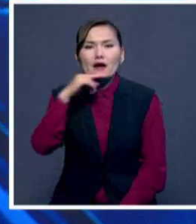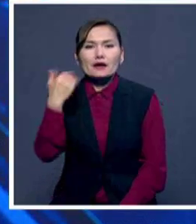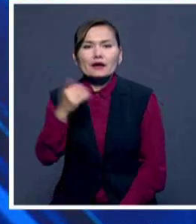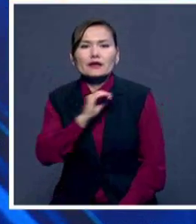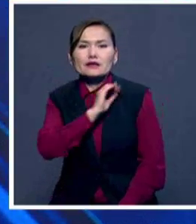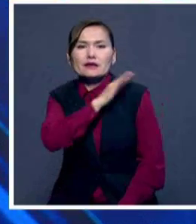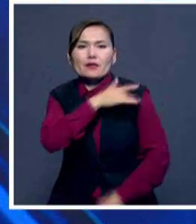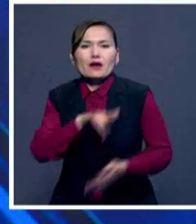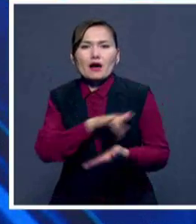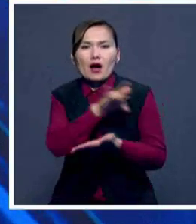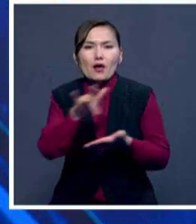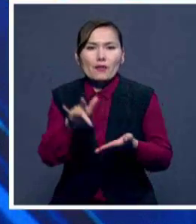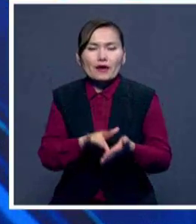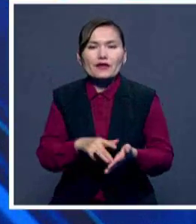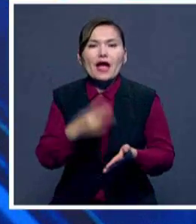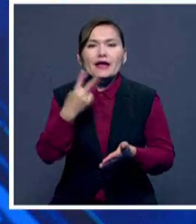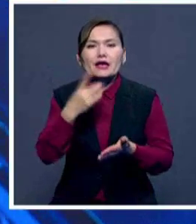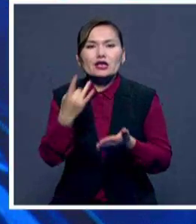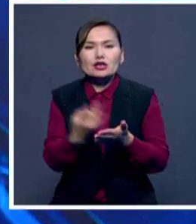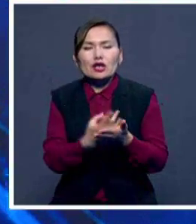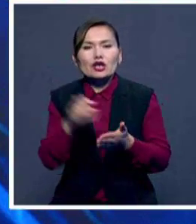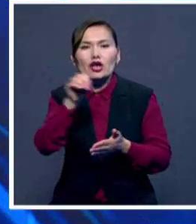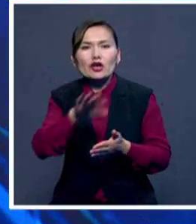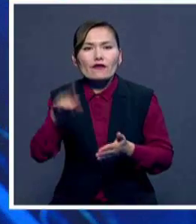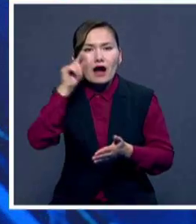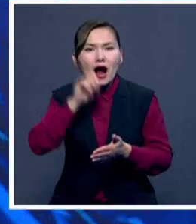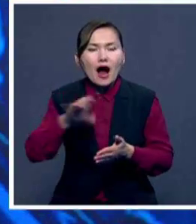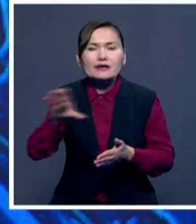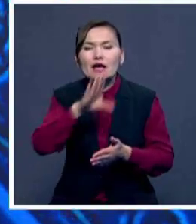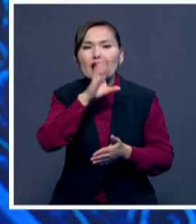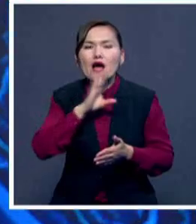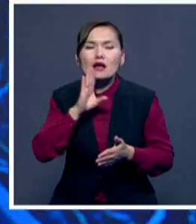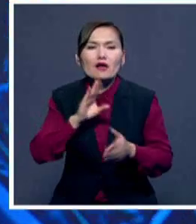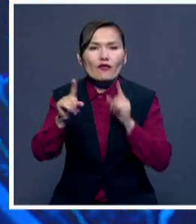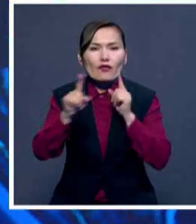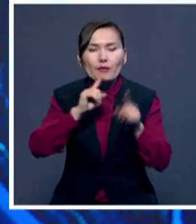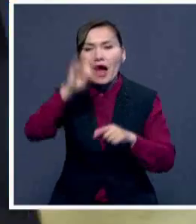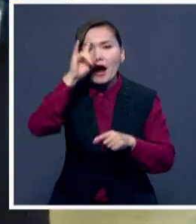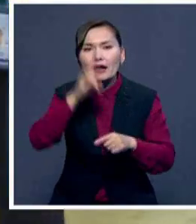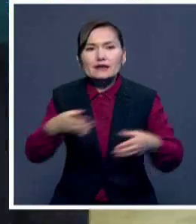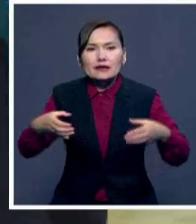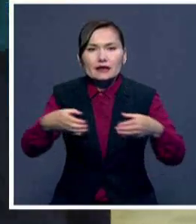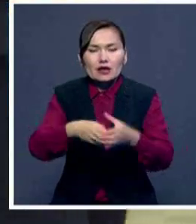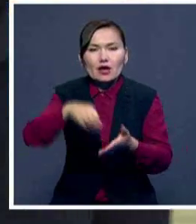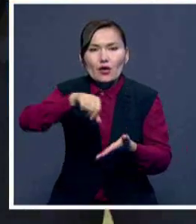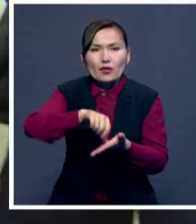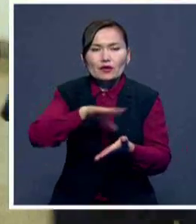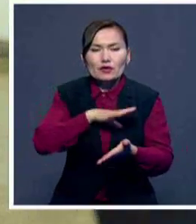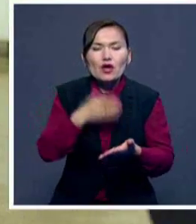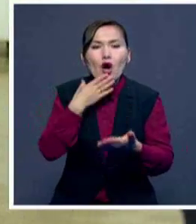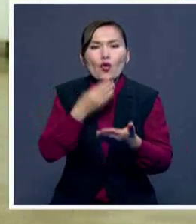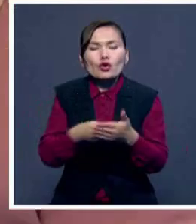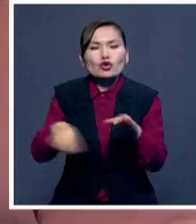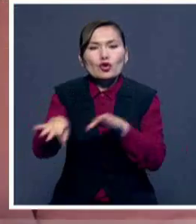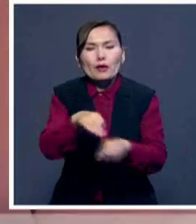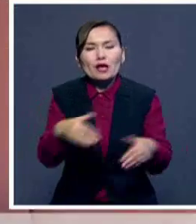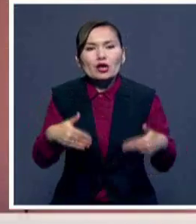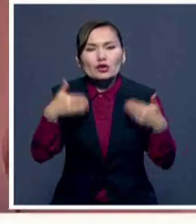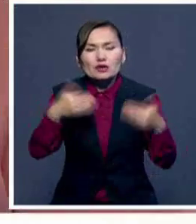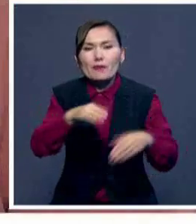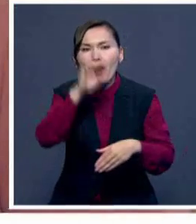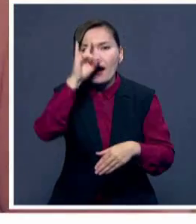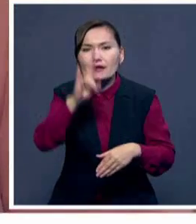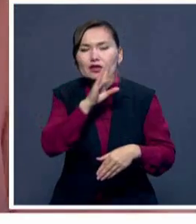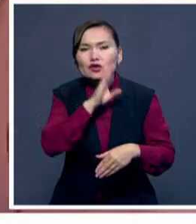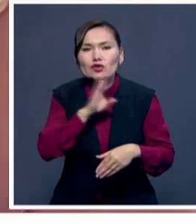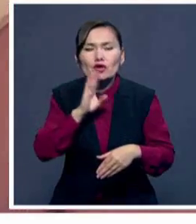Санкт-Петербург қаласында өтіп жатқан 2-ші Еуразиялық әйелдер форумына қазақстандық делегация қатысып жатыр. Олар өз жобаларын ұсынып баяндама жасады. Жалпы